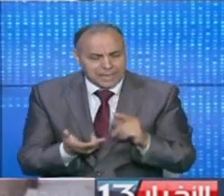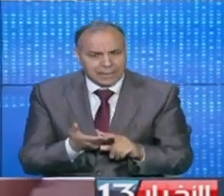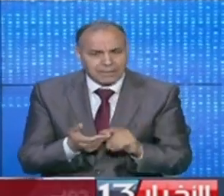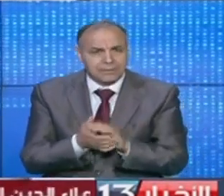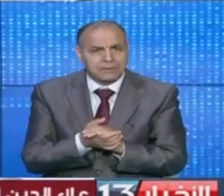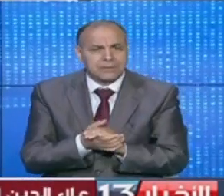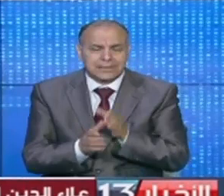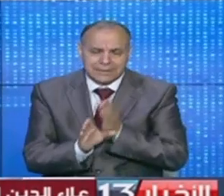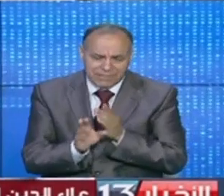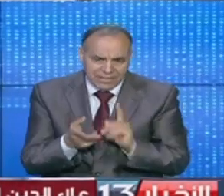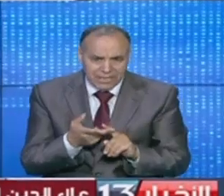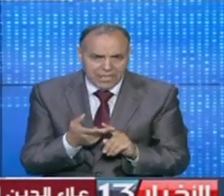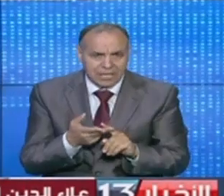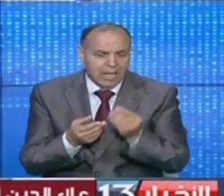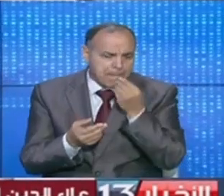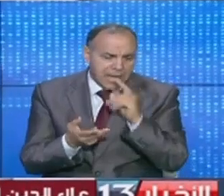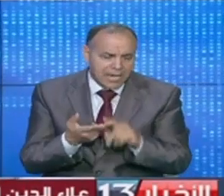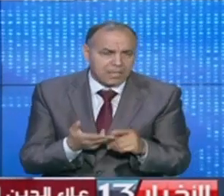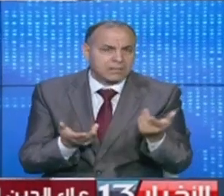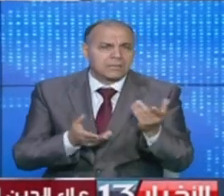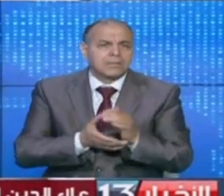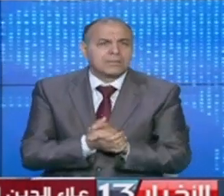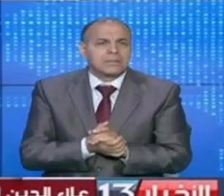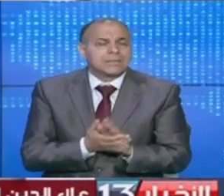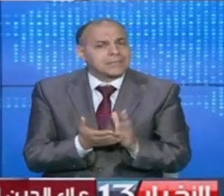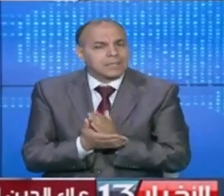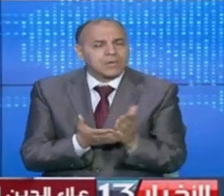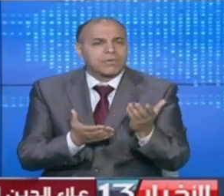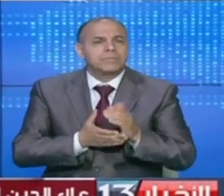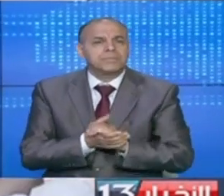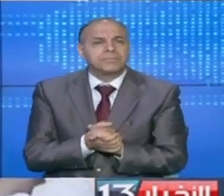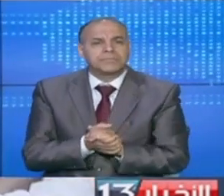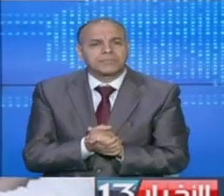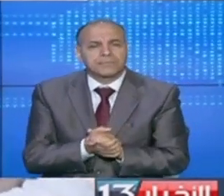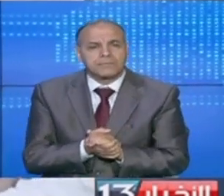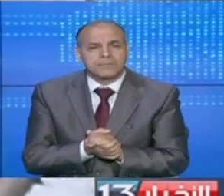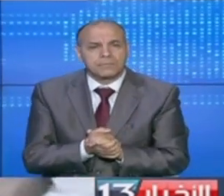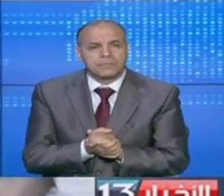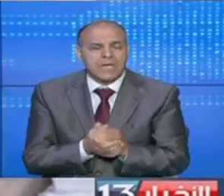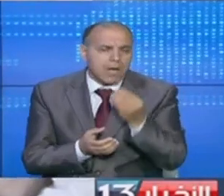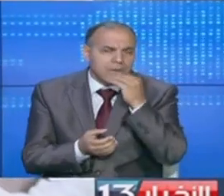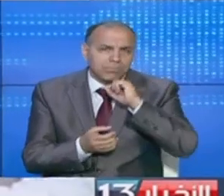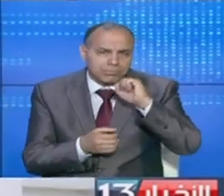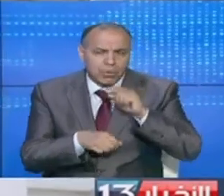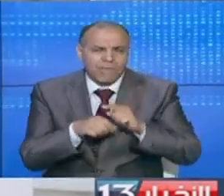امور نفسيه مواد غذائيه معناها اه توفير ال ال ال ال الفتره